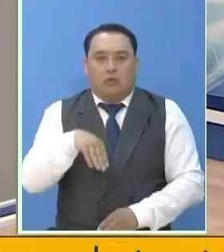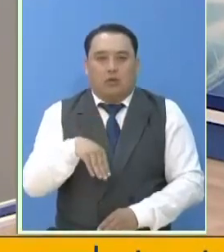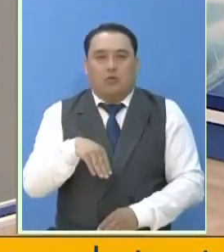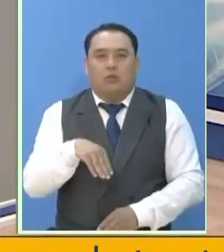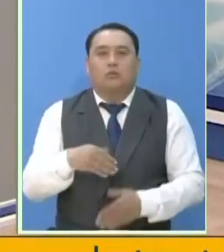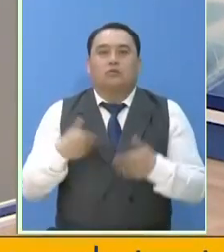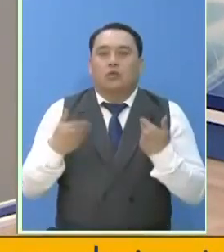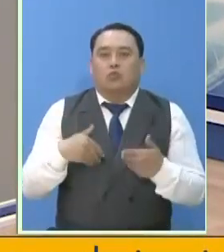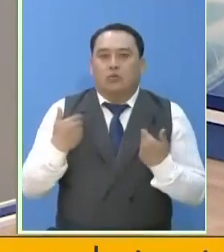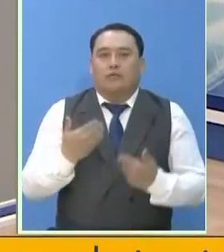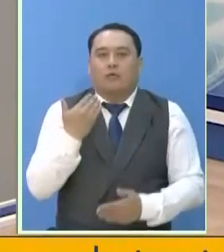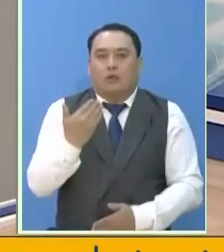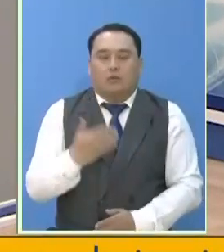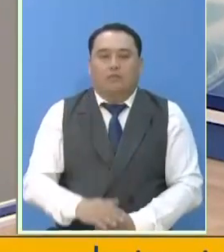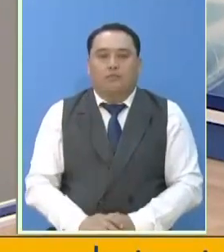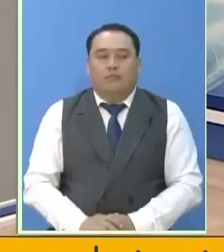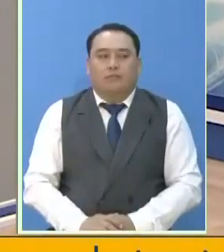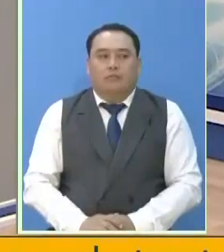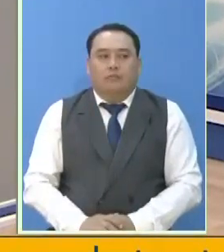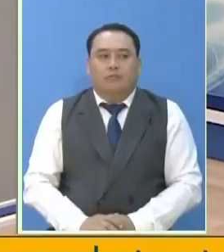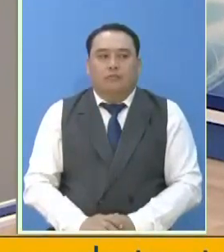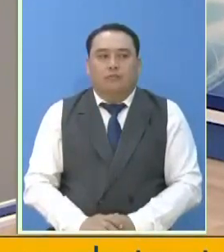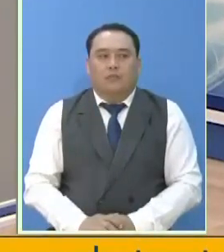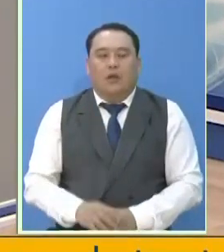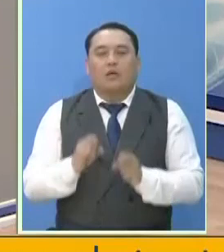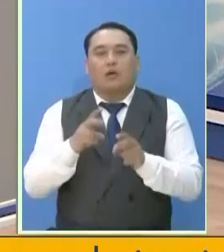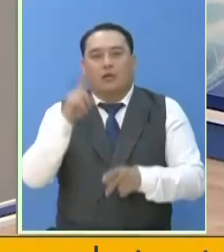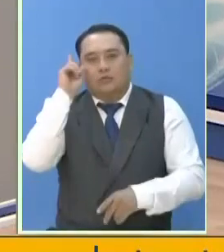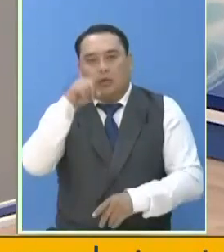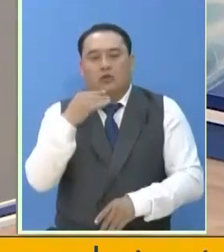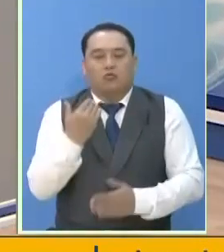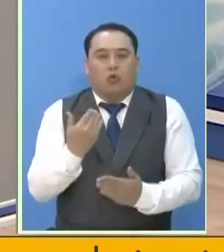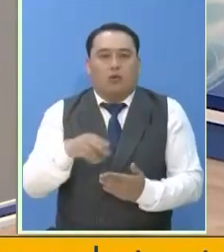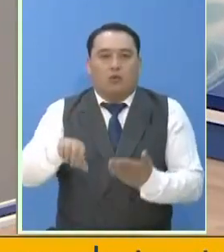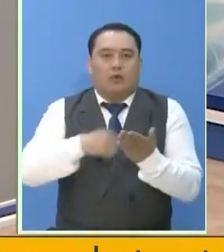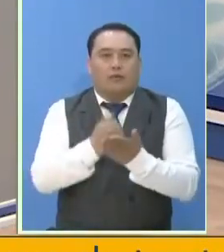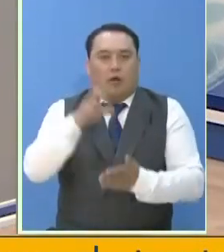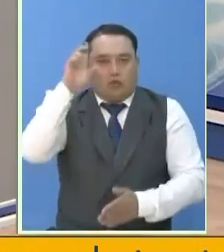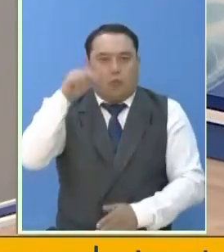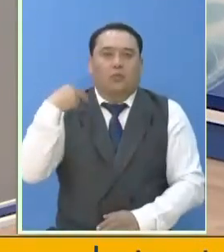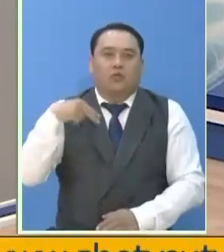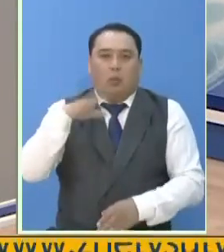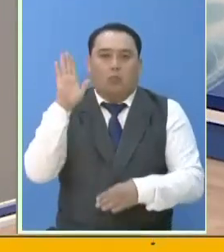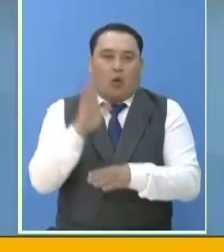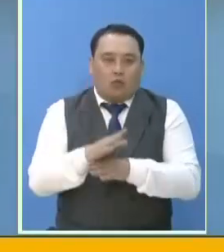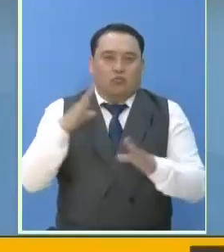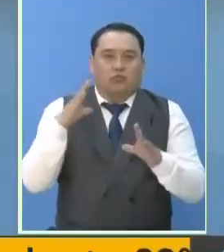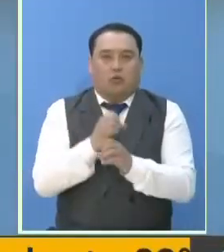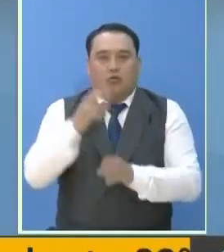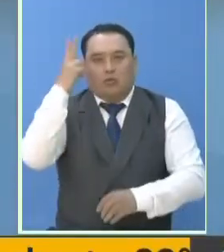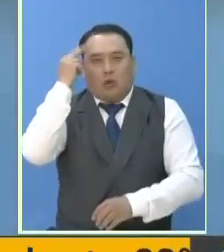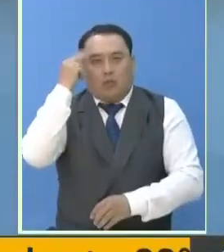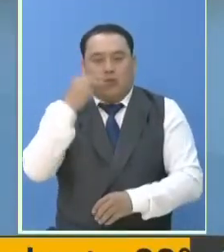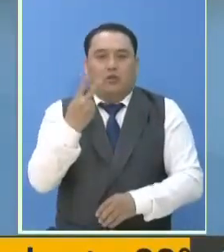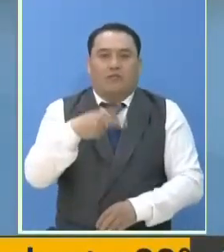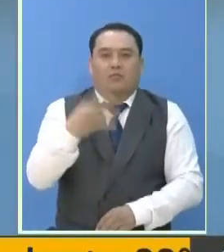Так, здравствуйте, Лизат Мукатаевна. Здравствуйте. Вот, как я уже сказал, что глава государства поручил сократить государственный аппарат на